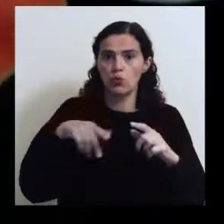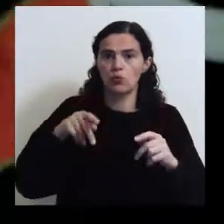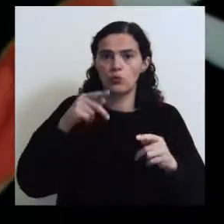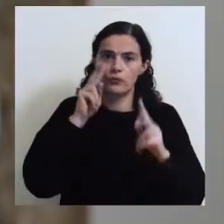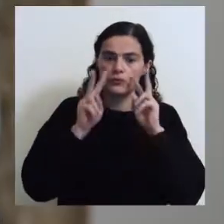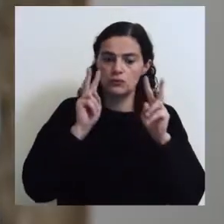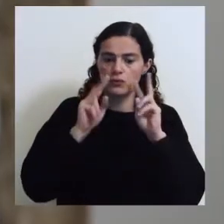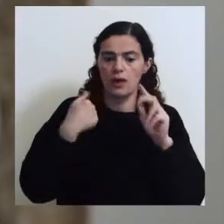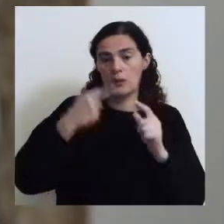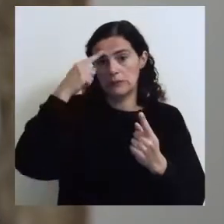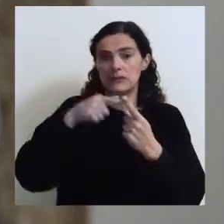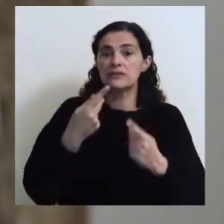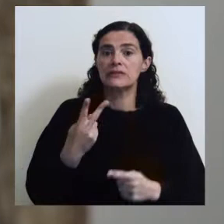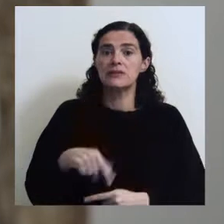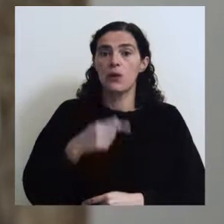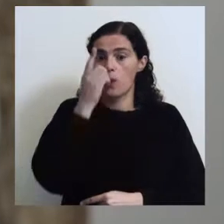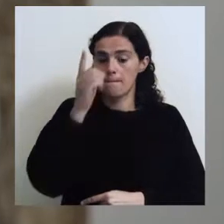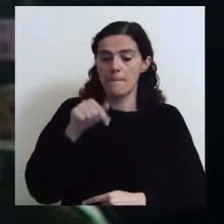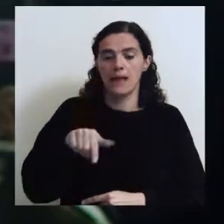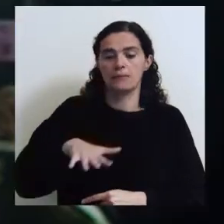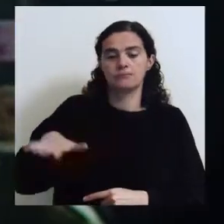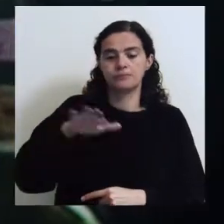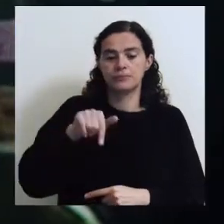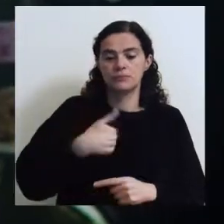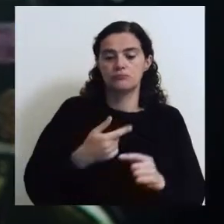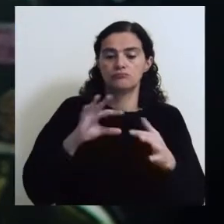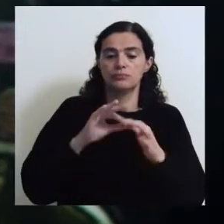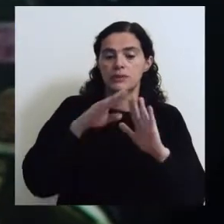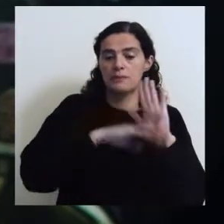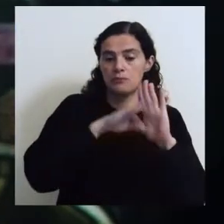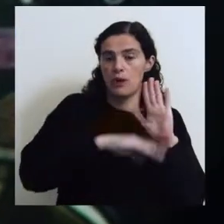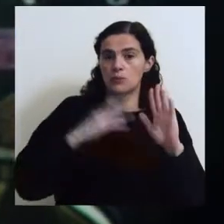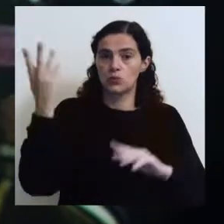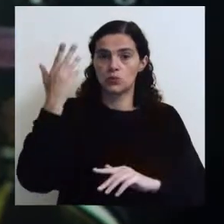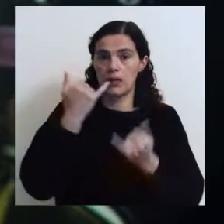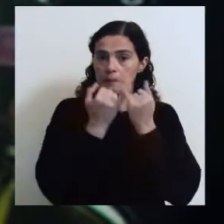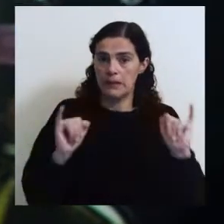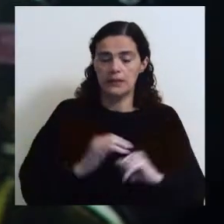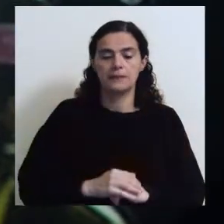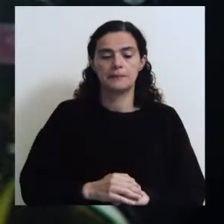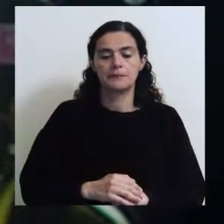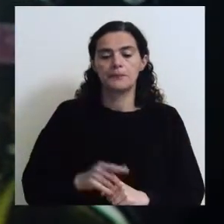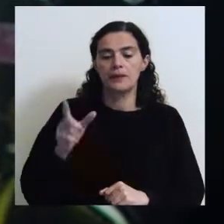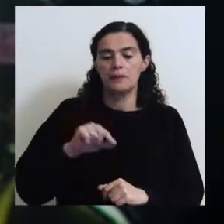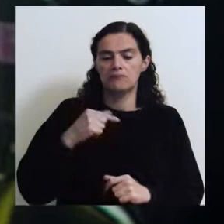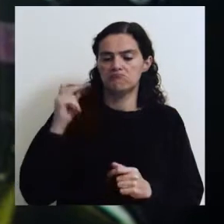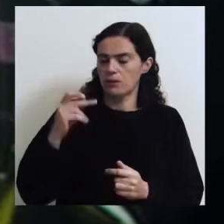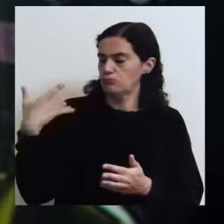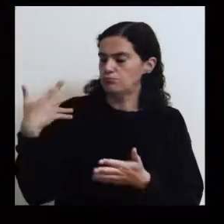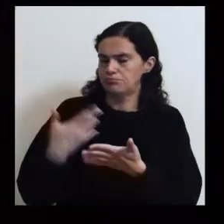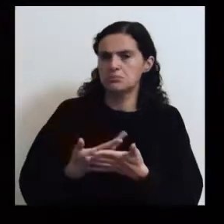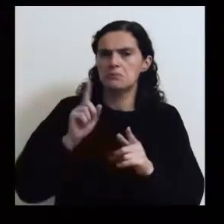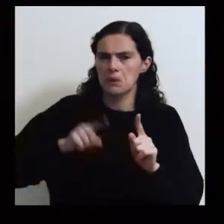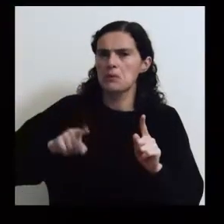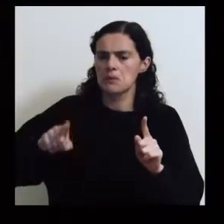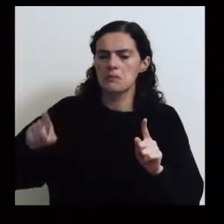audiovisuelles réalisées pour la télévision allemande dans le cadre de programmes culturels indépendants et depuis quelques années et